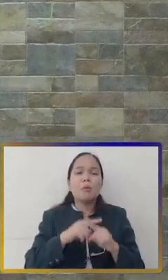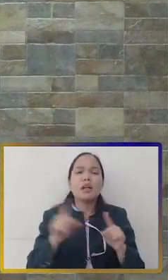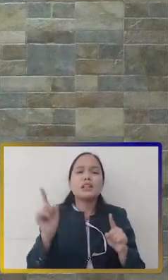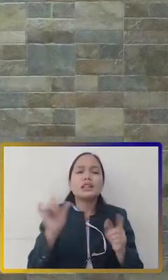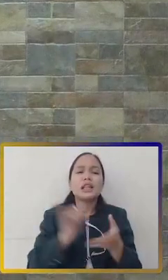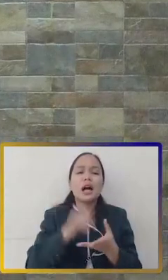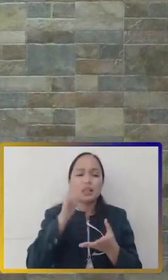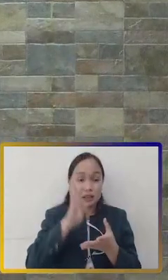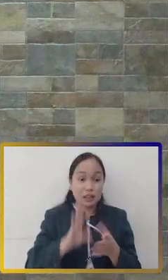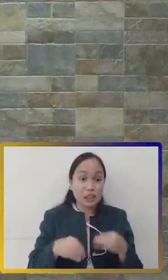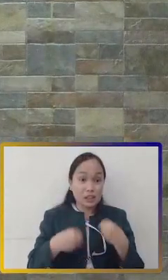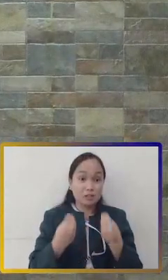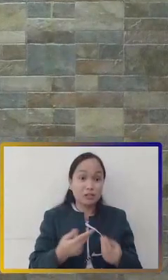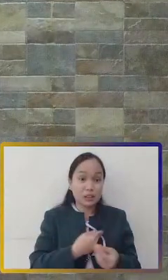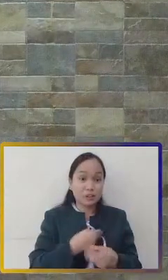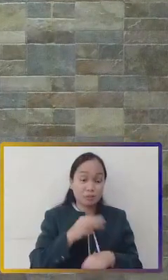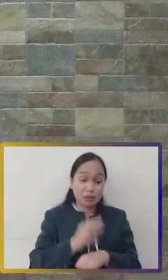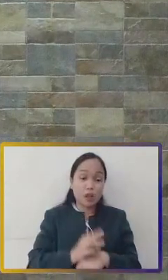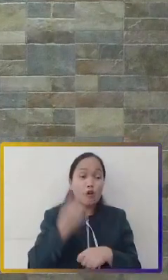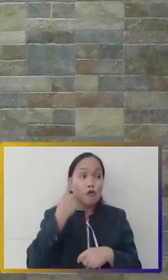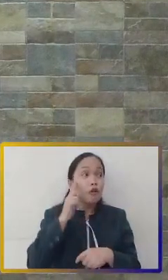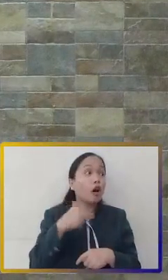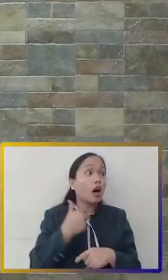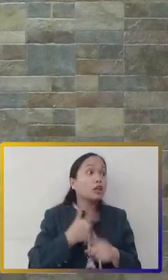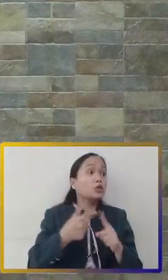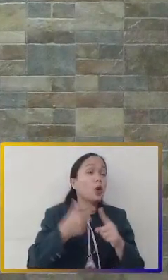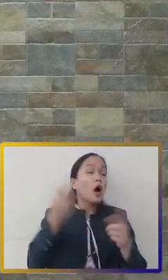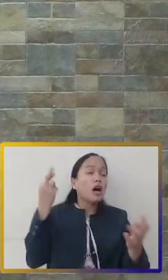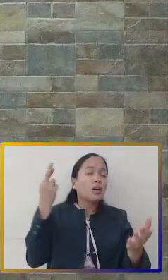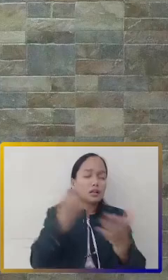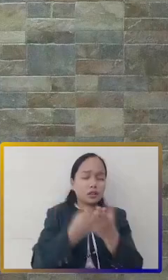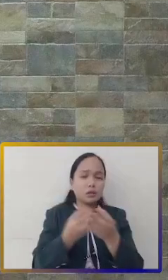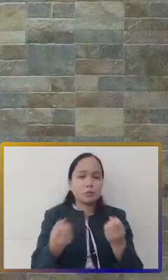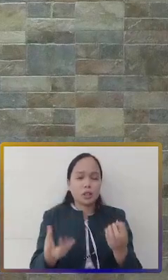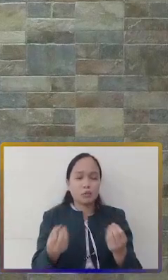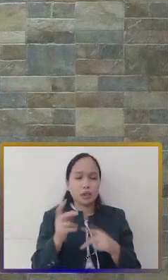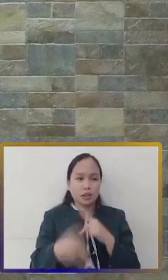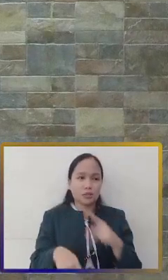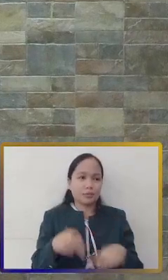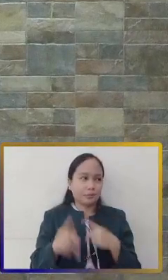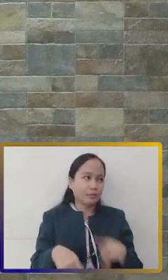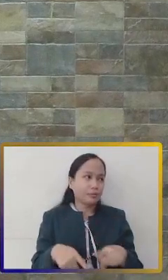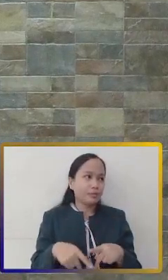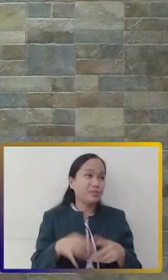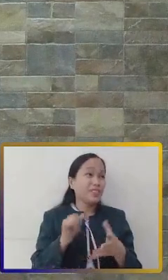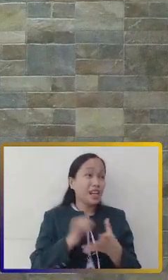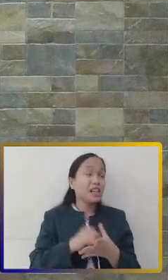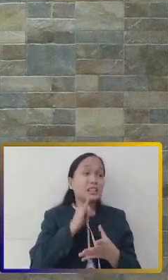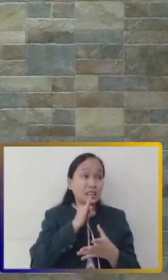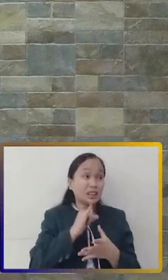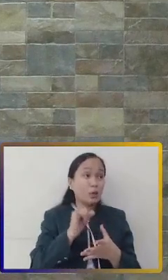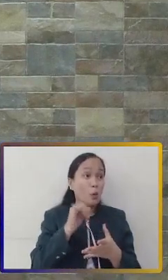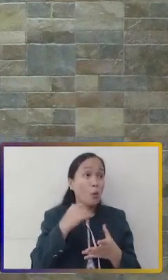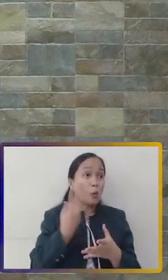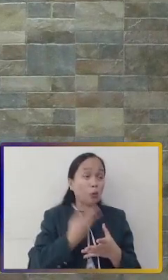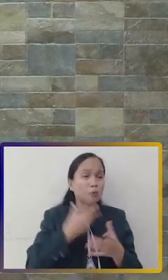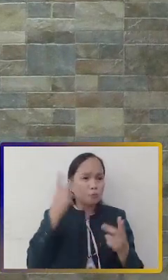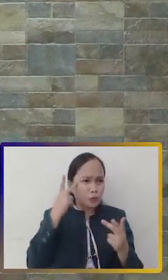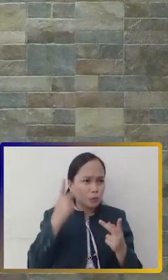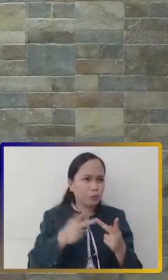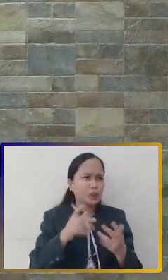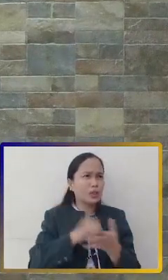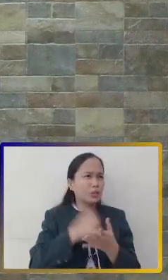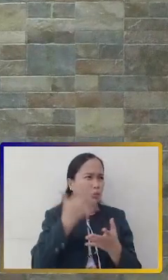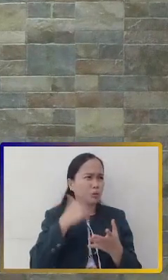ibinigay ng Diyos sa ating simbahan para makaabot pa ng maraming tao. That's it. Sabi ko nga po sa inyo, kaya nga hindi tayo